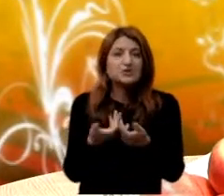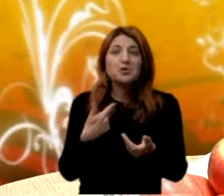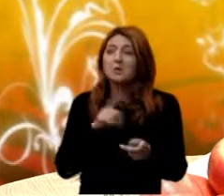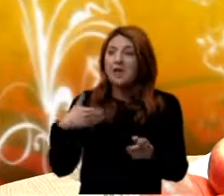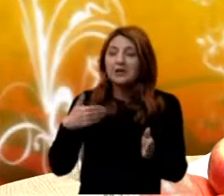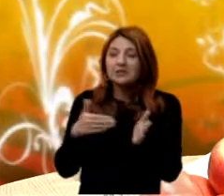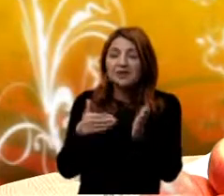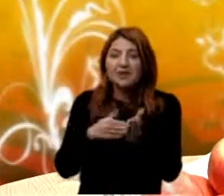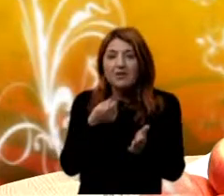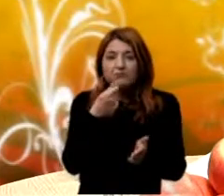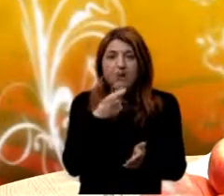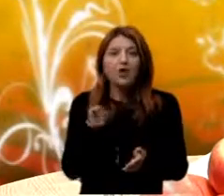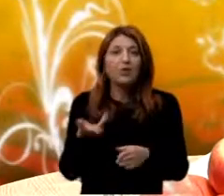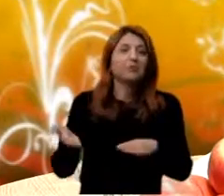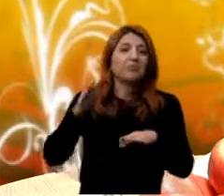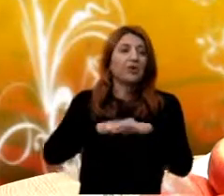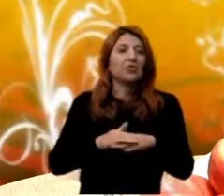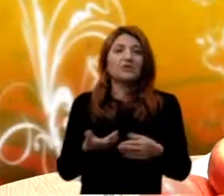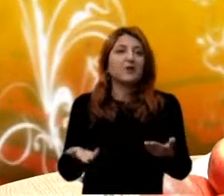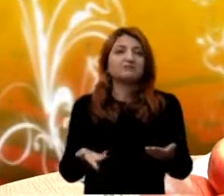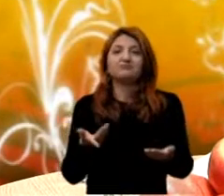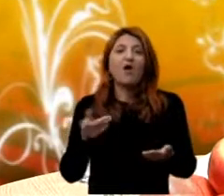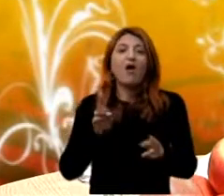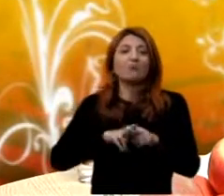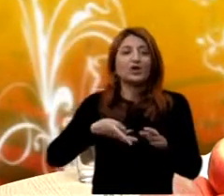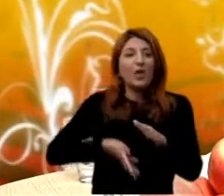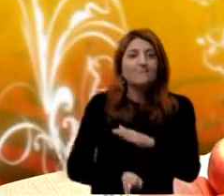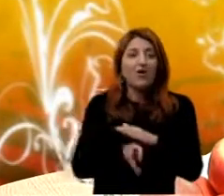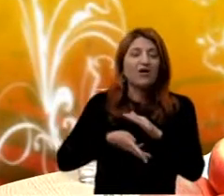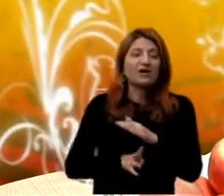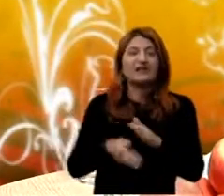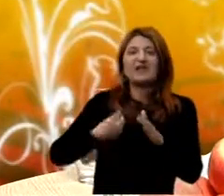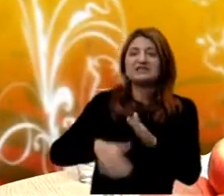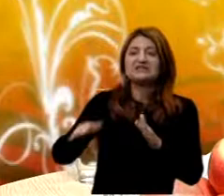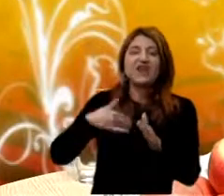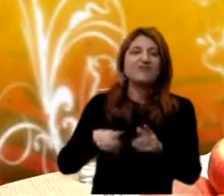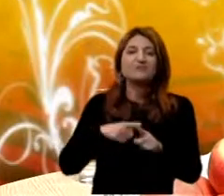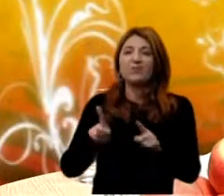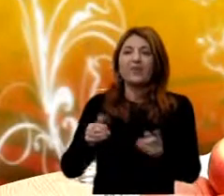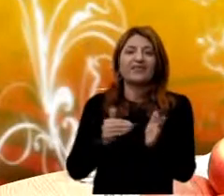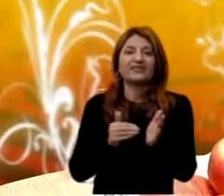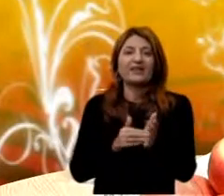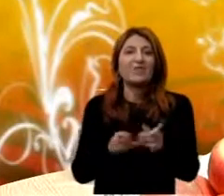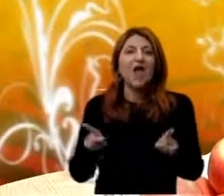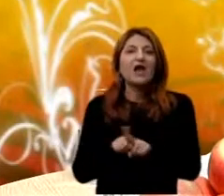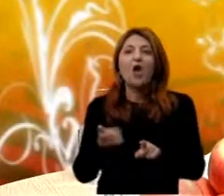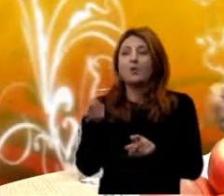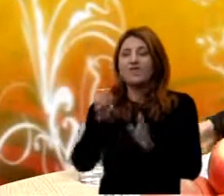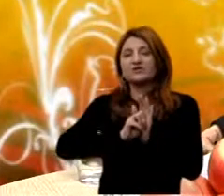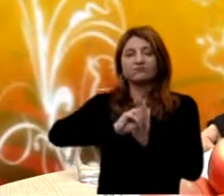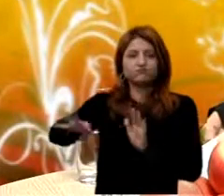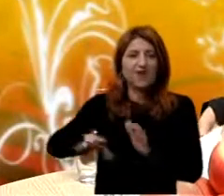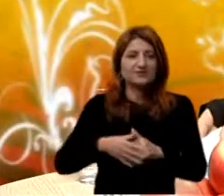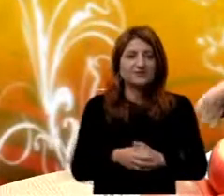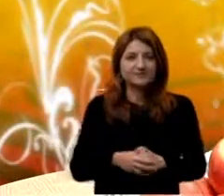vašem tijelu, vi ćete to u stvari kroz mokraću, kroz mokrenje i tako dalje sve baciti. To znači kao da ćete baciti svoj